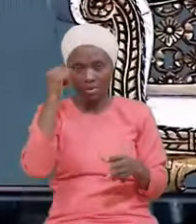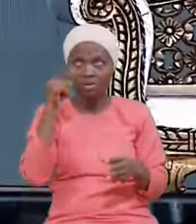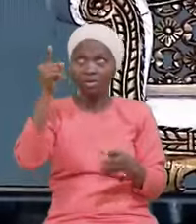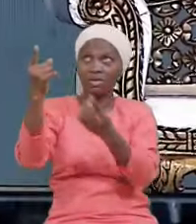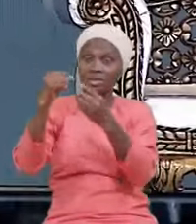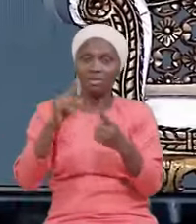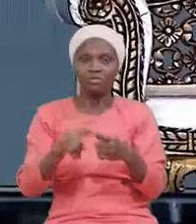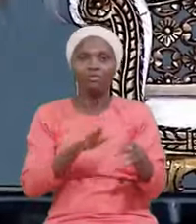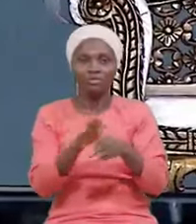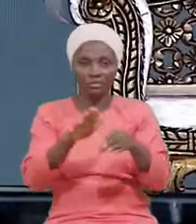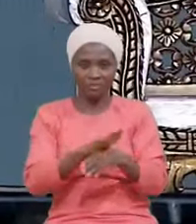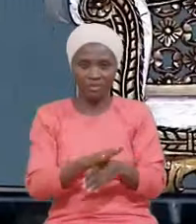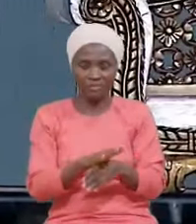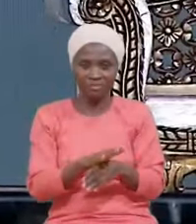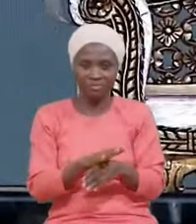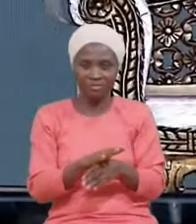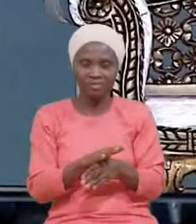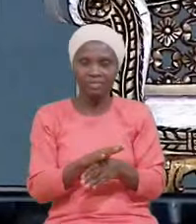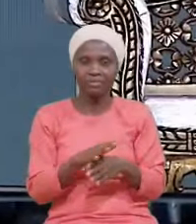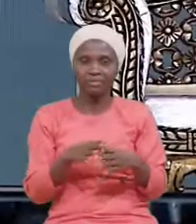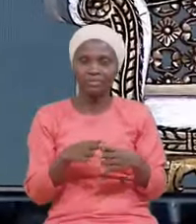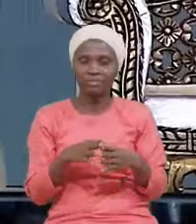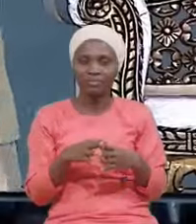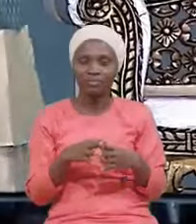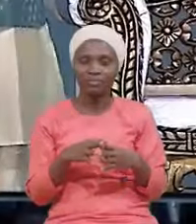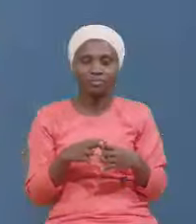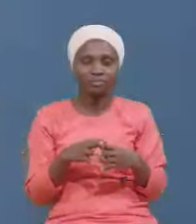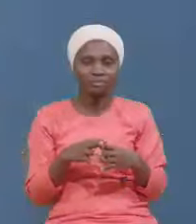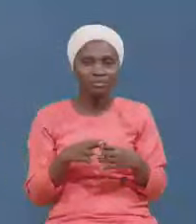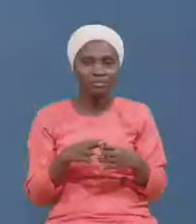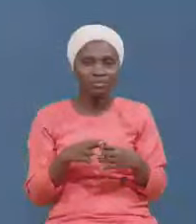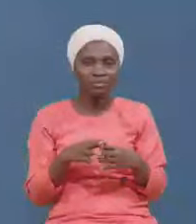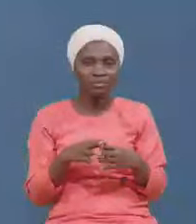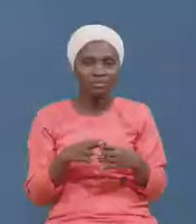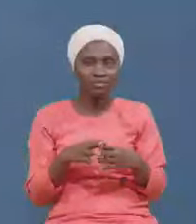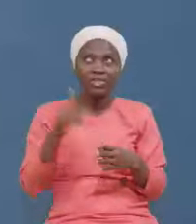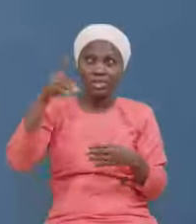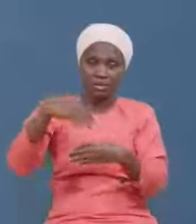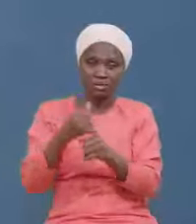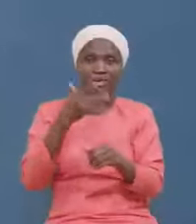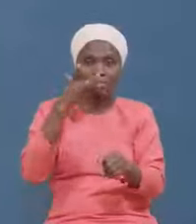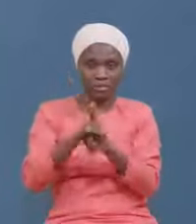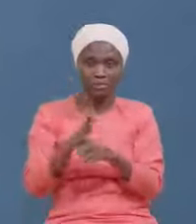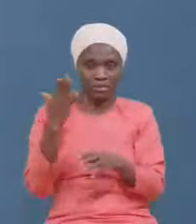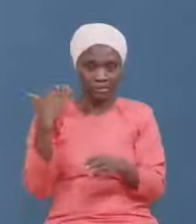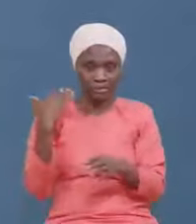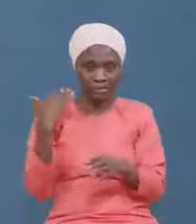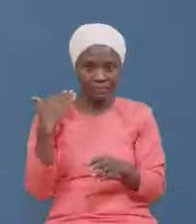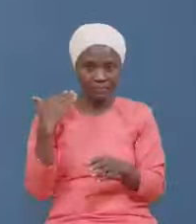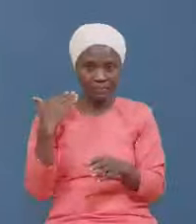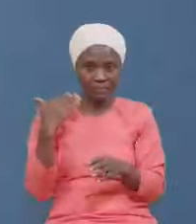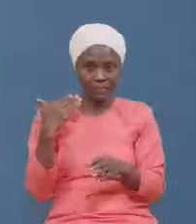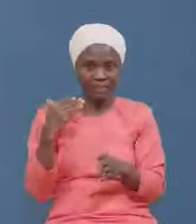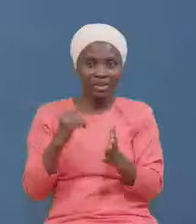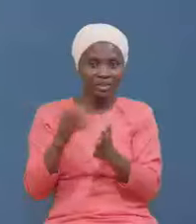to fulfill. ఆయన వాగ్దానం నెరవేర్చాలి గనుక విడుదలను గ్రహిస్తారు. He made a promise. ఆయన వాగ్దానం చేశారు. It was given